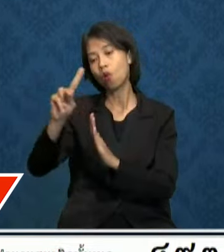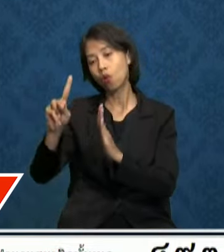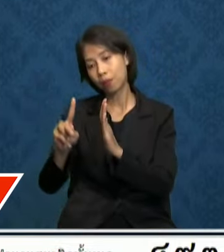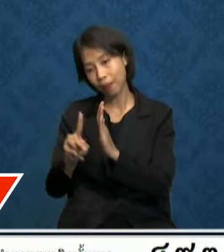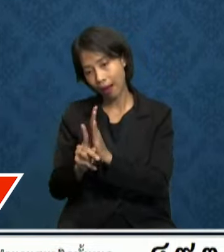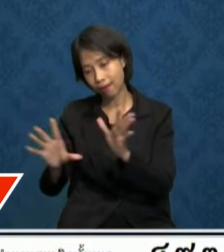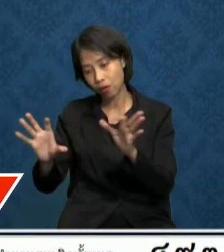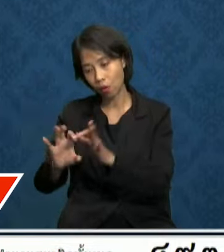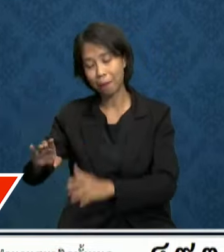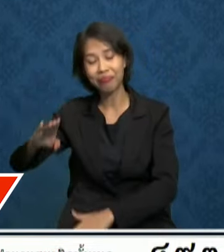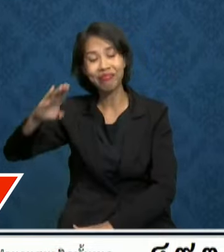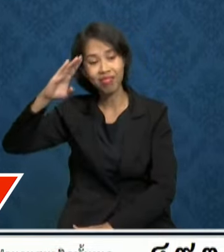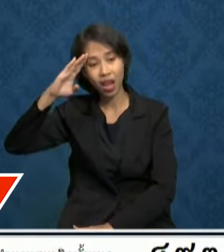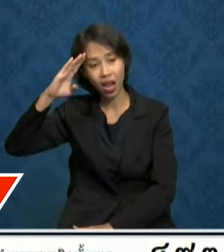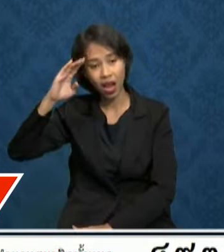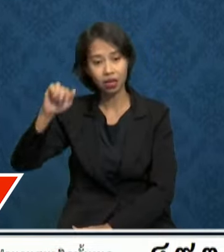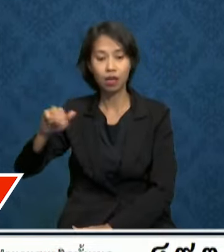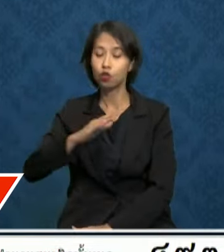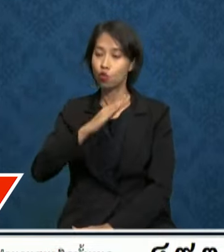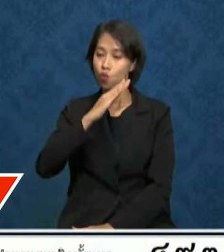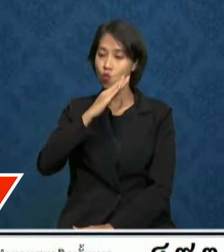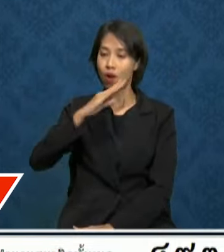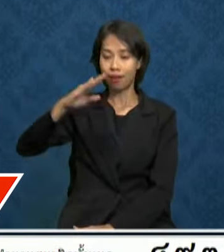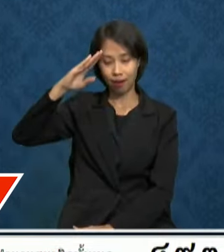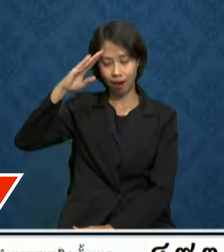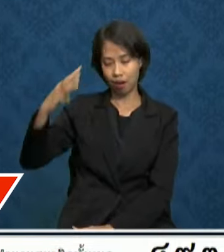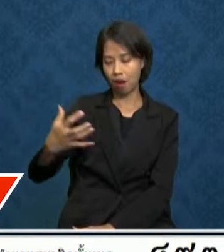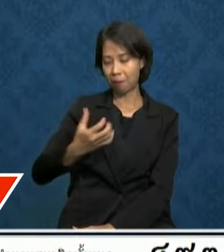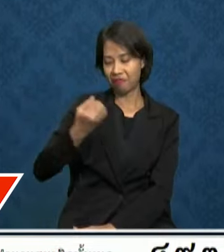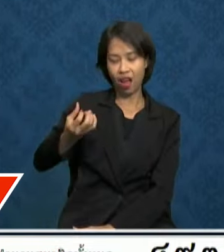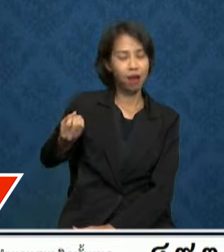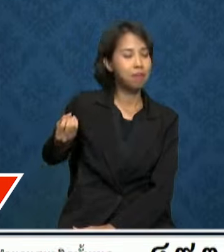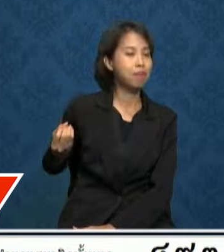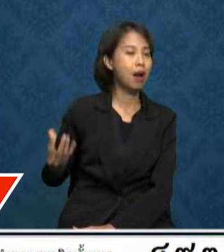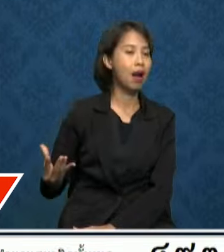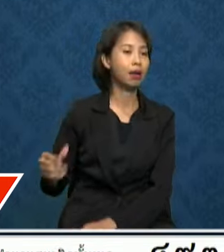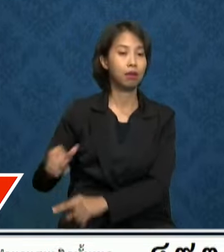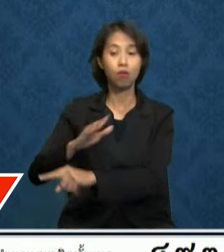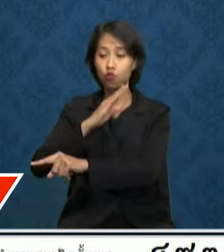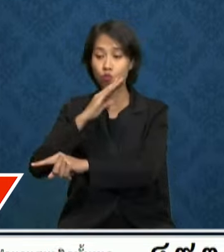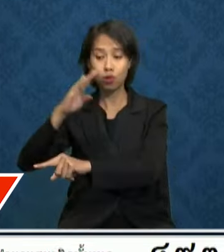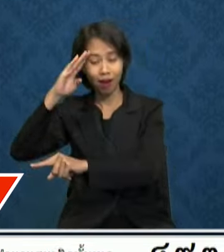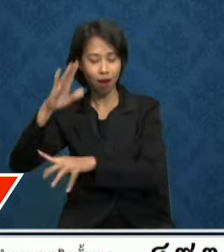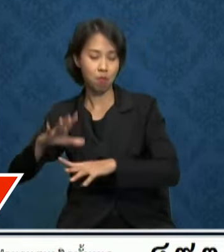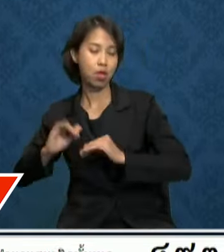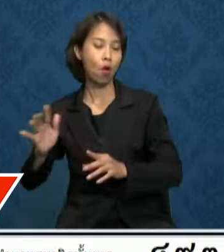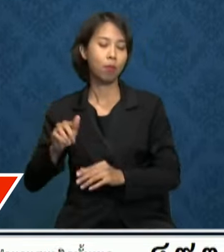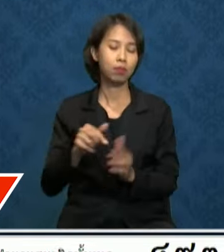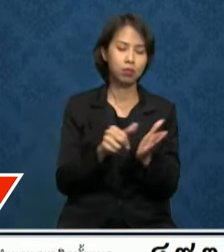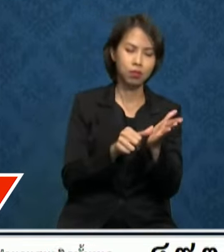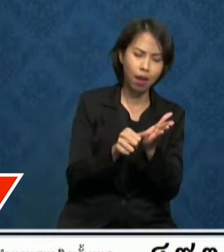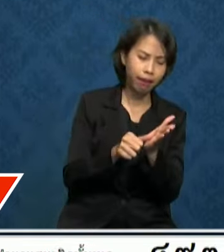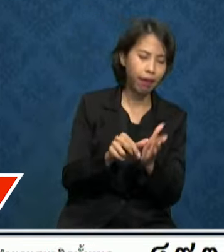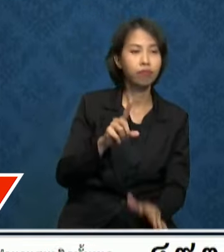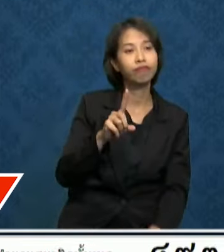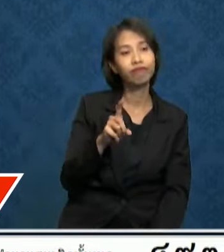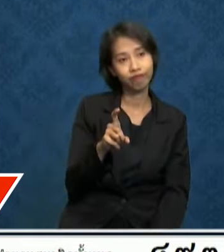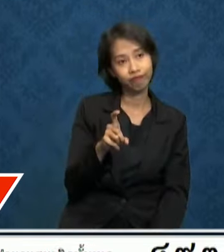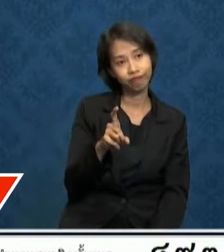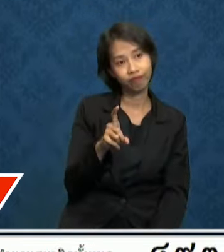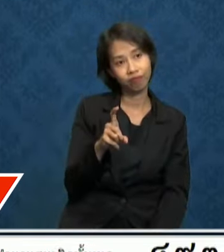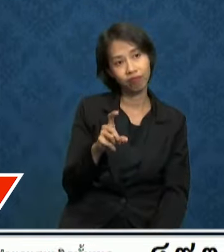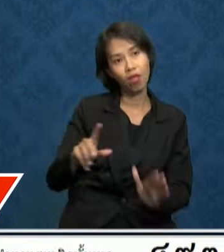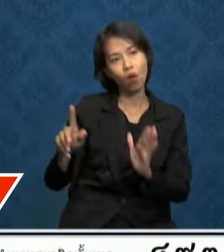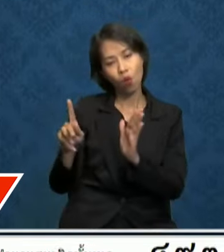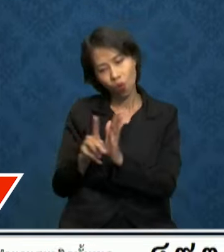ไรก็ตามที่ให้อำนาจทหารมากเกินไปหรือไม่เหมาะสมอย่างไรถ้าเขาไม่ยอมให้แก้ก็แก้อะไรไม่ได้เลยกฎหมายทางการทหารแบบกฎอัยการ